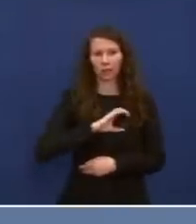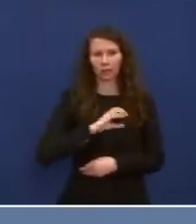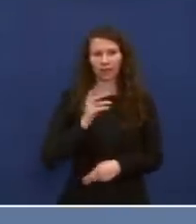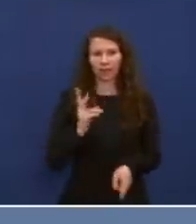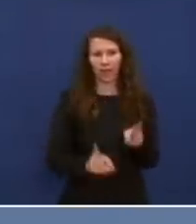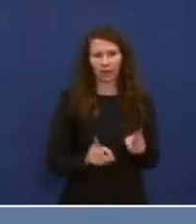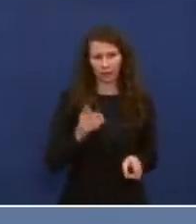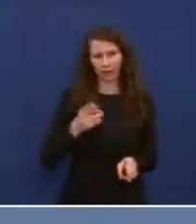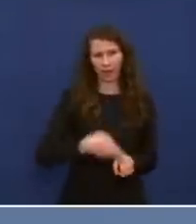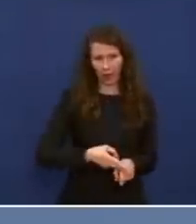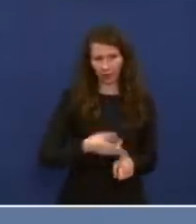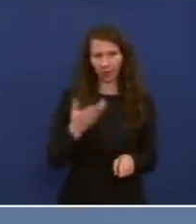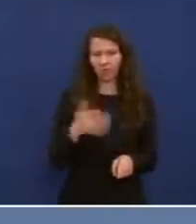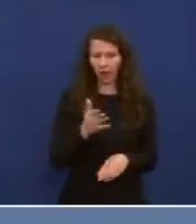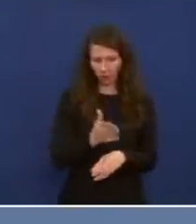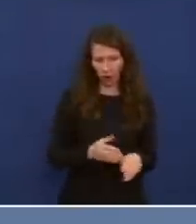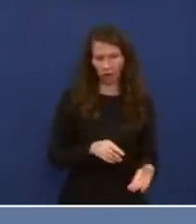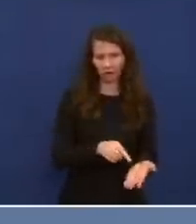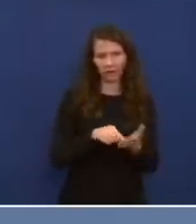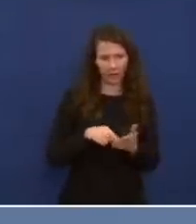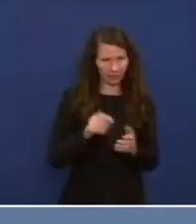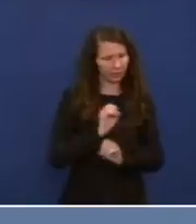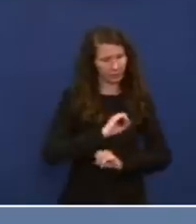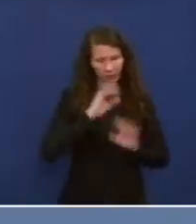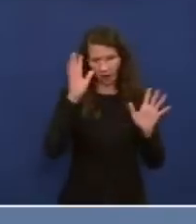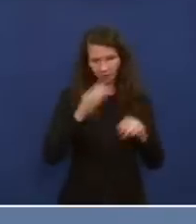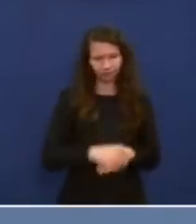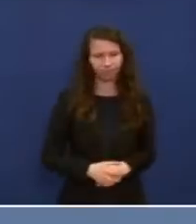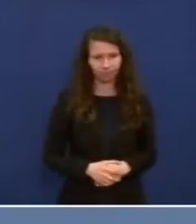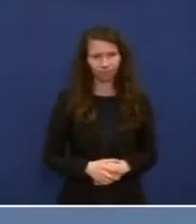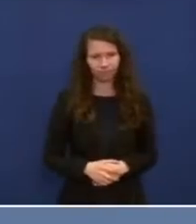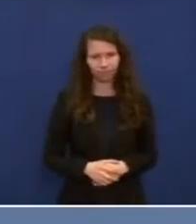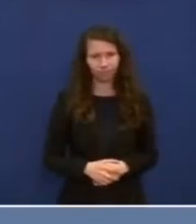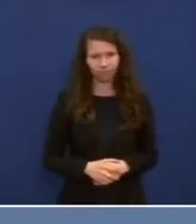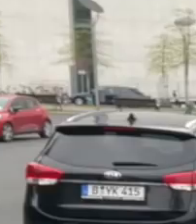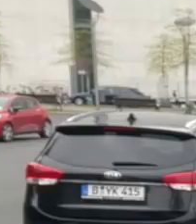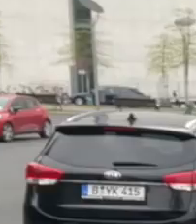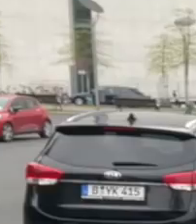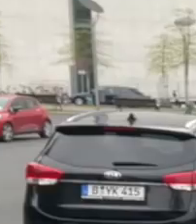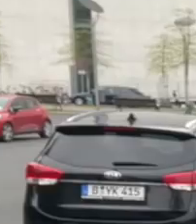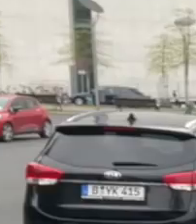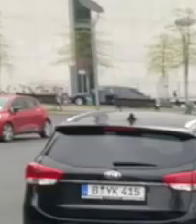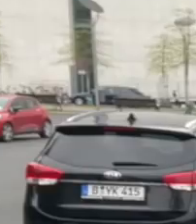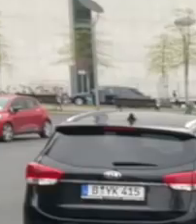Bildungschancengerechtigkeit. Das ist natürlich klar, dass es...